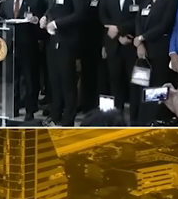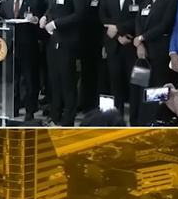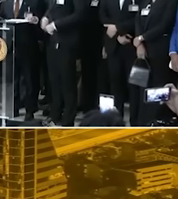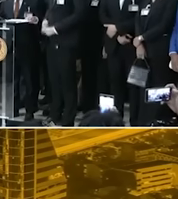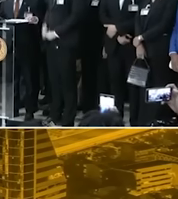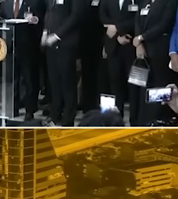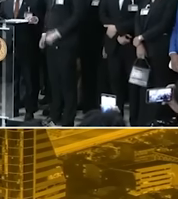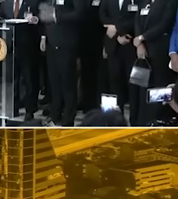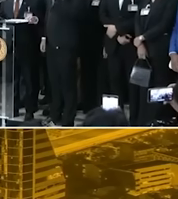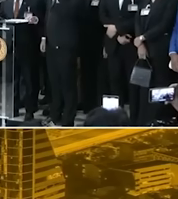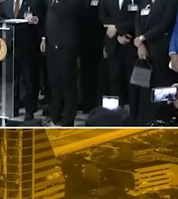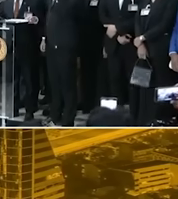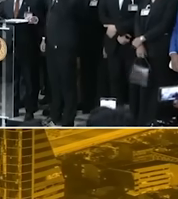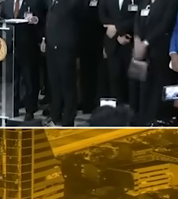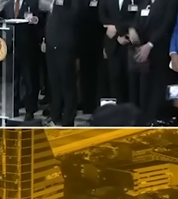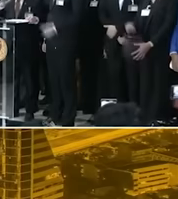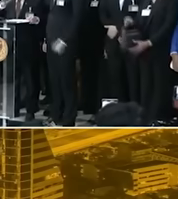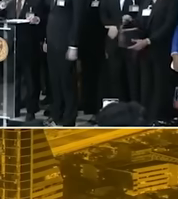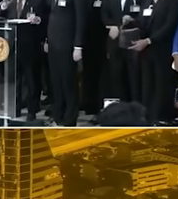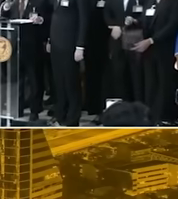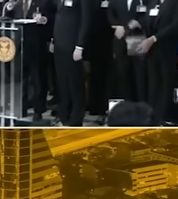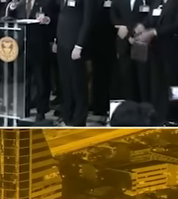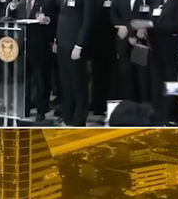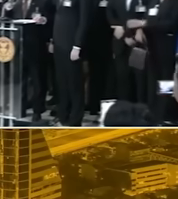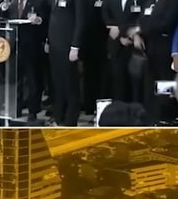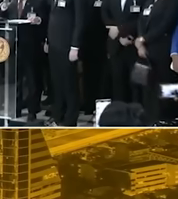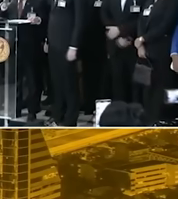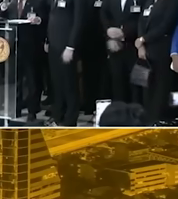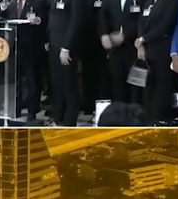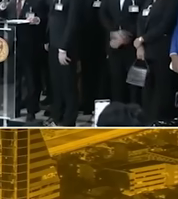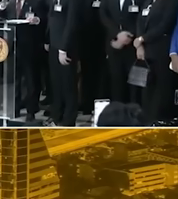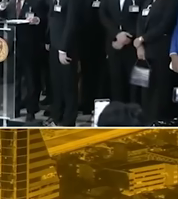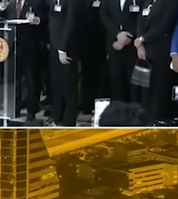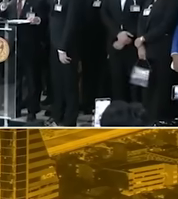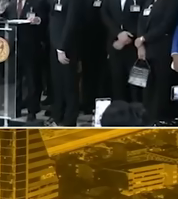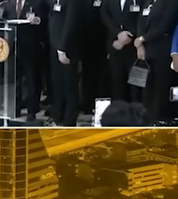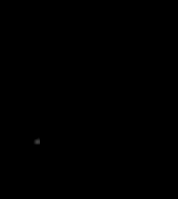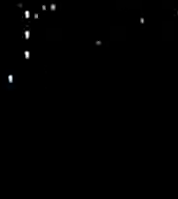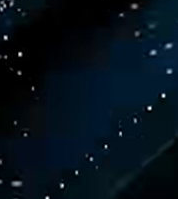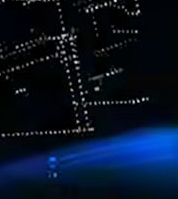กูพลาดกูแห้วกูว่าวอะไรเนี่ยกูแบบโมโหหมดฟาดหัวฟาดหางนะฮะ